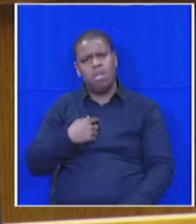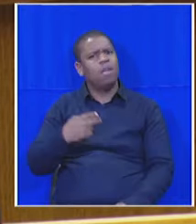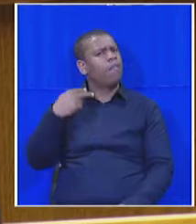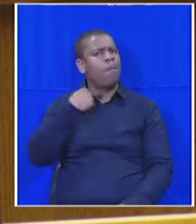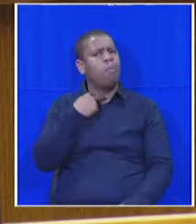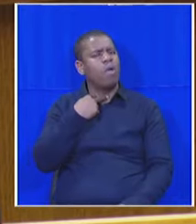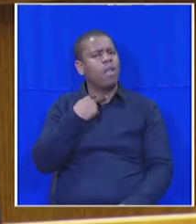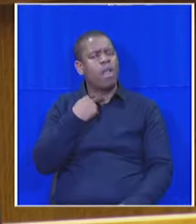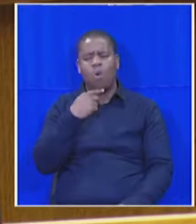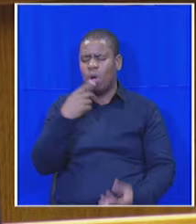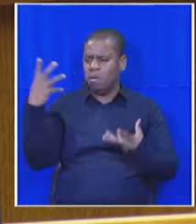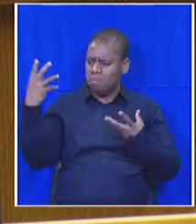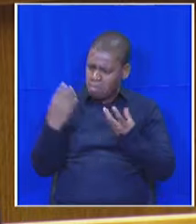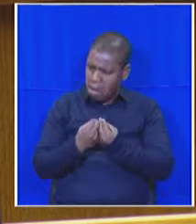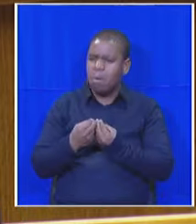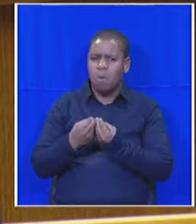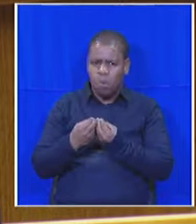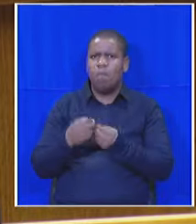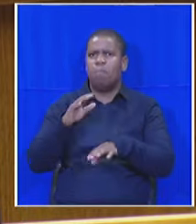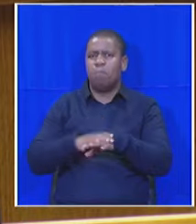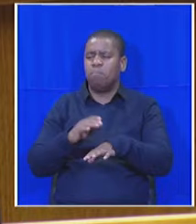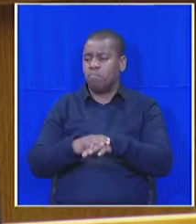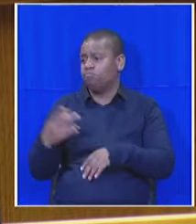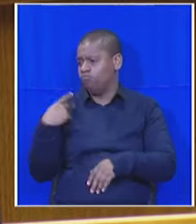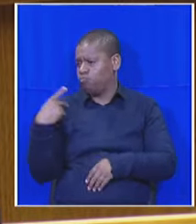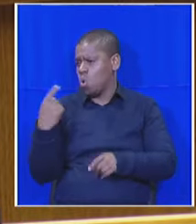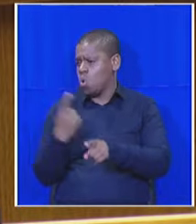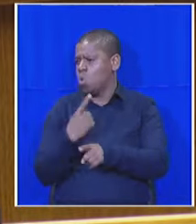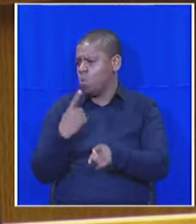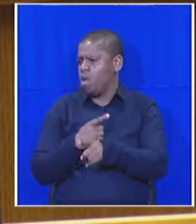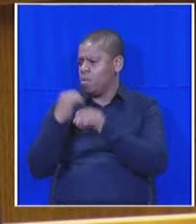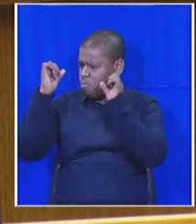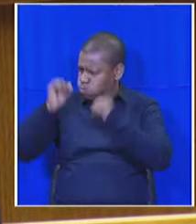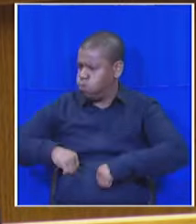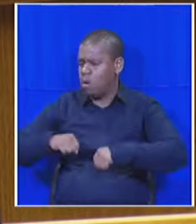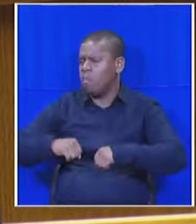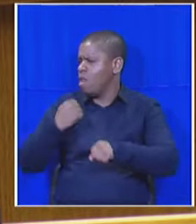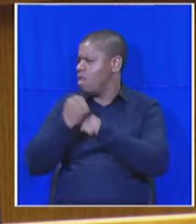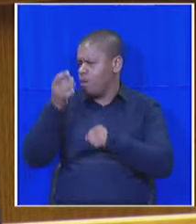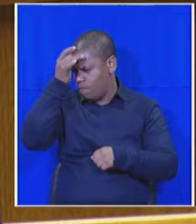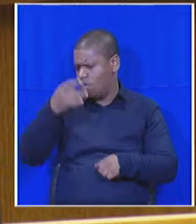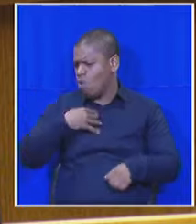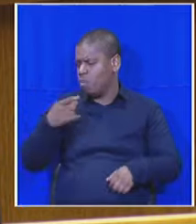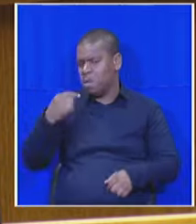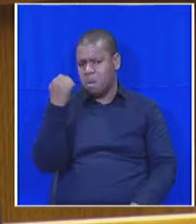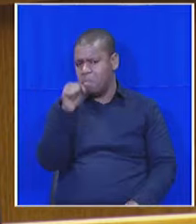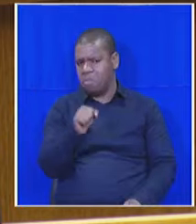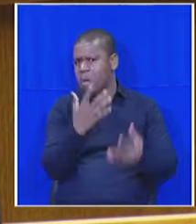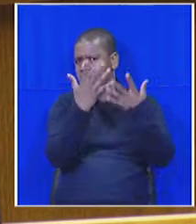kwangumzuzu ogqibela engaphakamisanga lichasayo. Noko ke ndiyabona mhlawumbi ikho